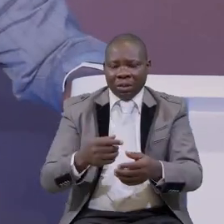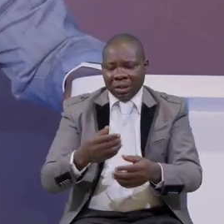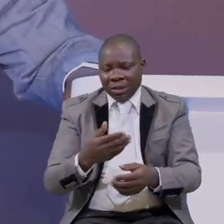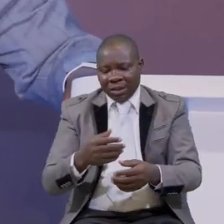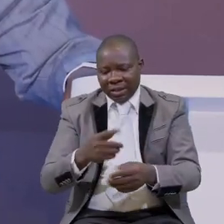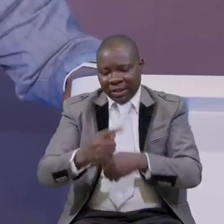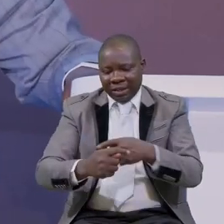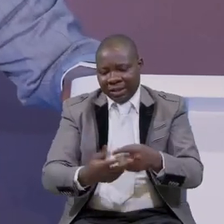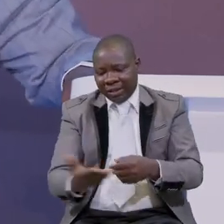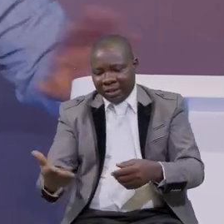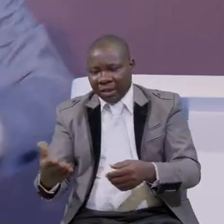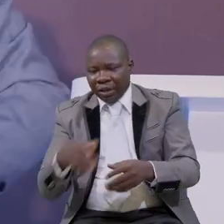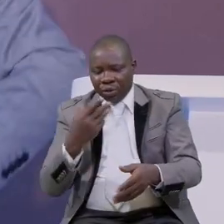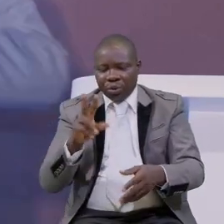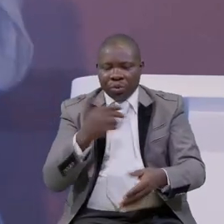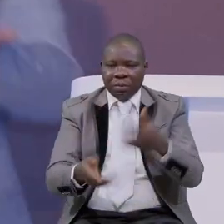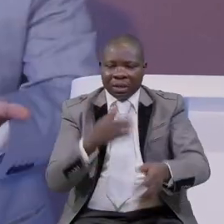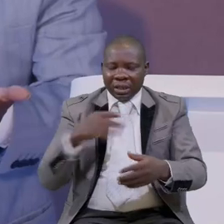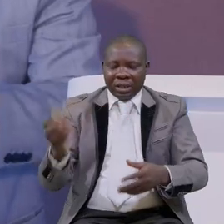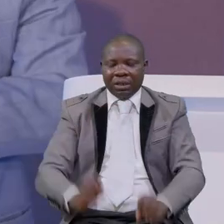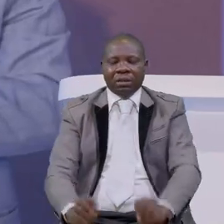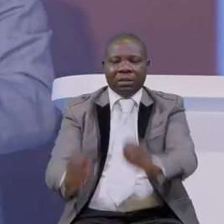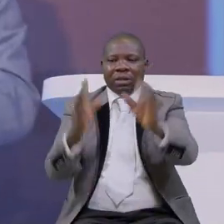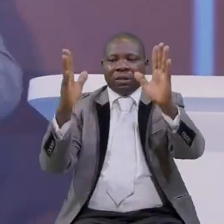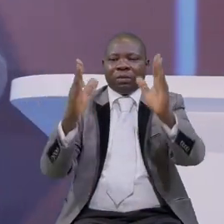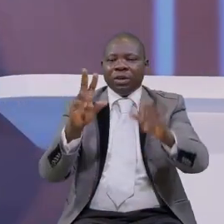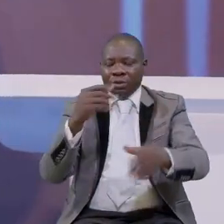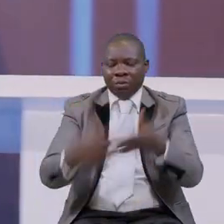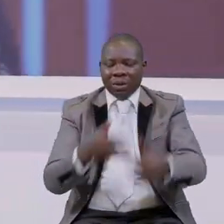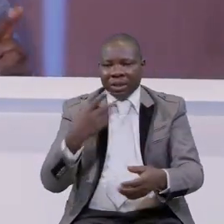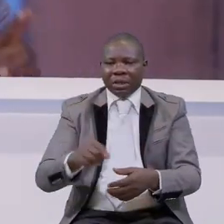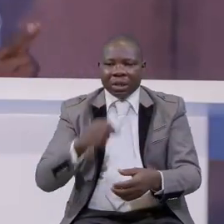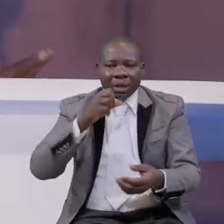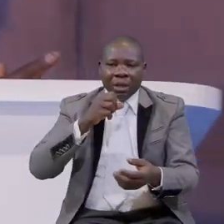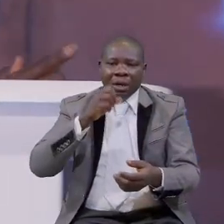les manœuvres, peu importe les sacrifices, peu importe l'incantation,